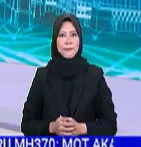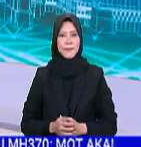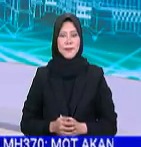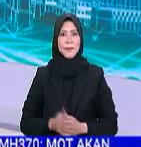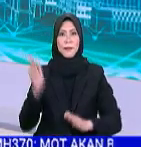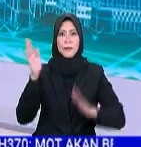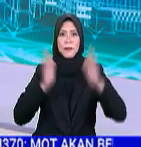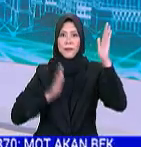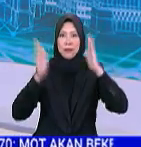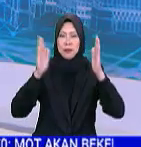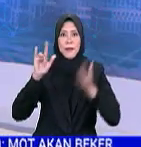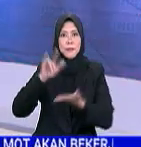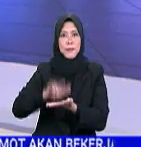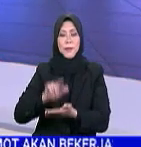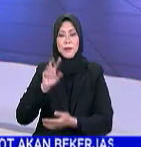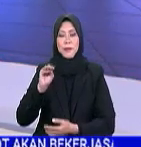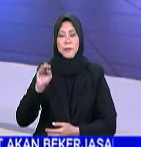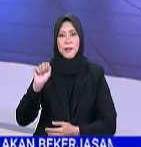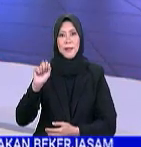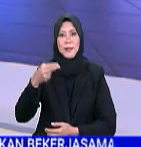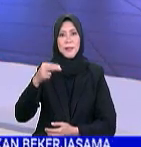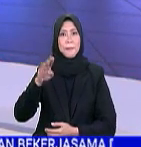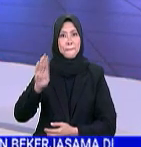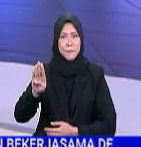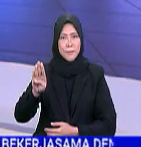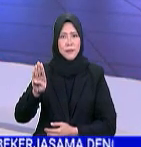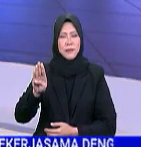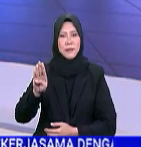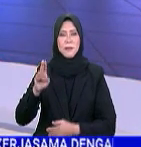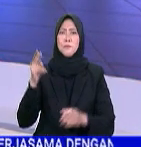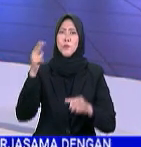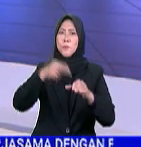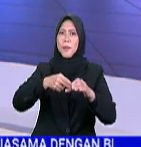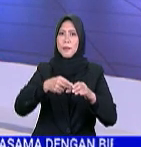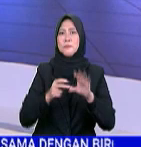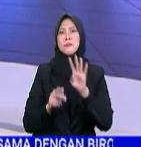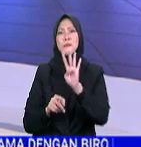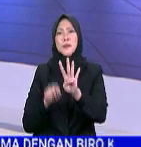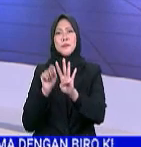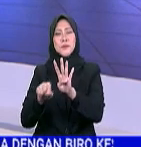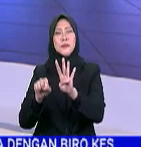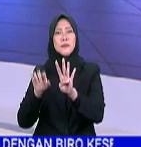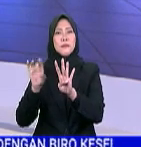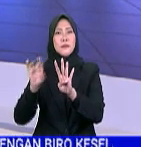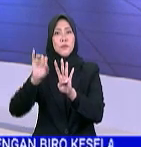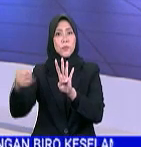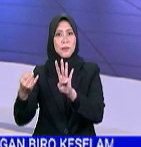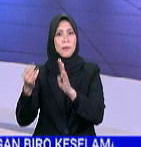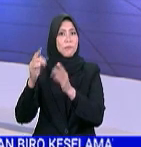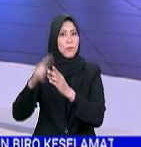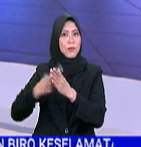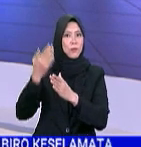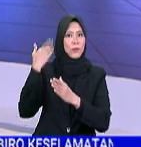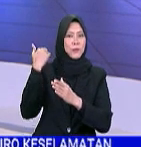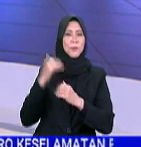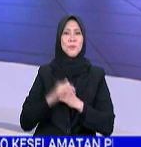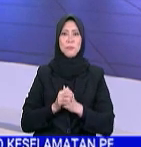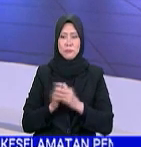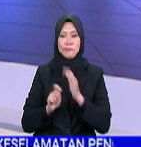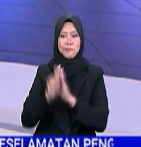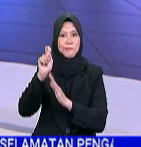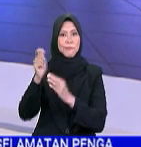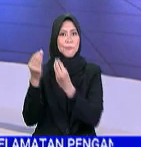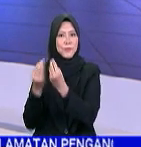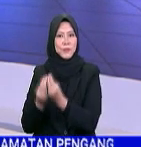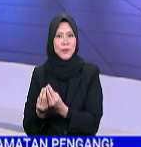Malaysia airport holdings berhad mahb merekodkan pergerakan penumpang 4.8 juta bulan lalu angka itu lebih tinggi